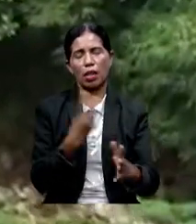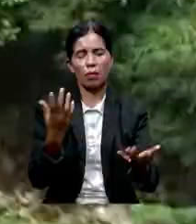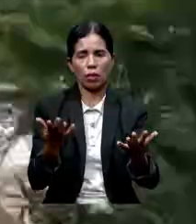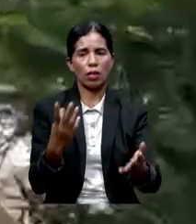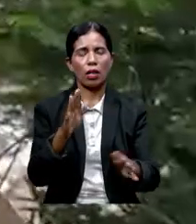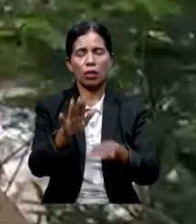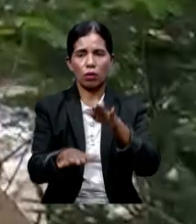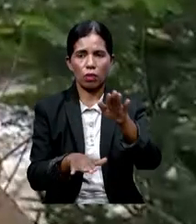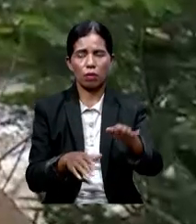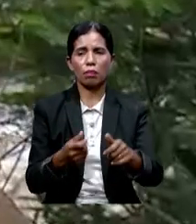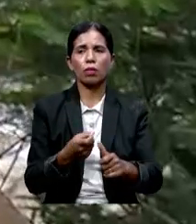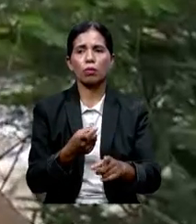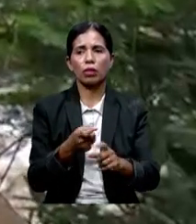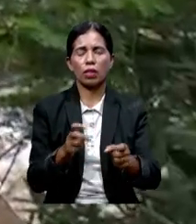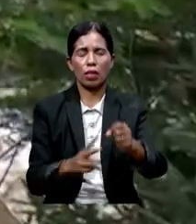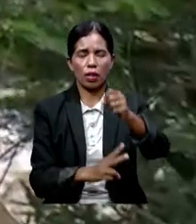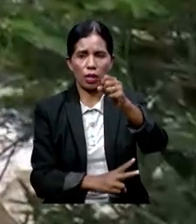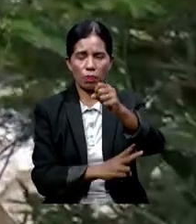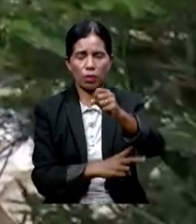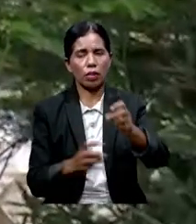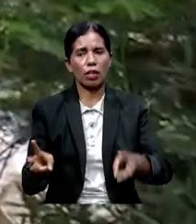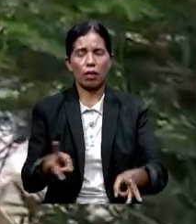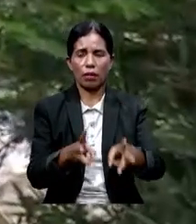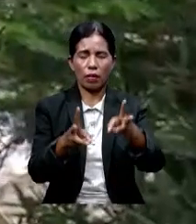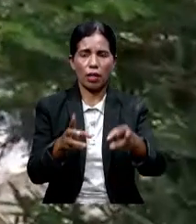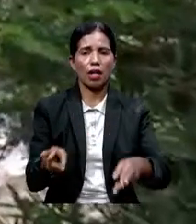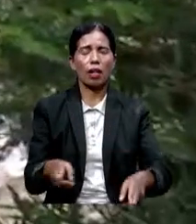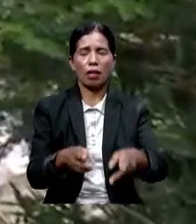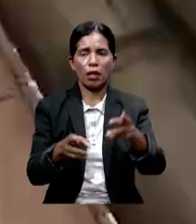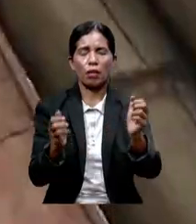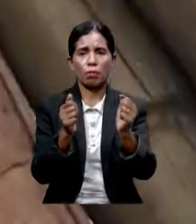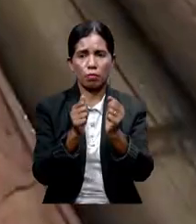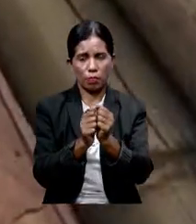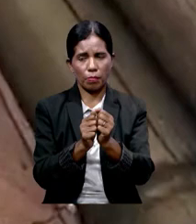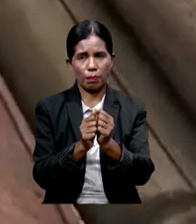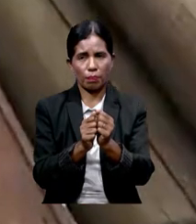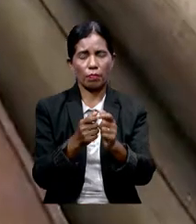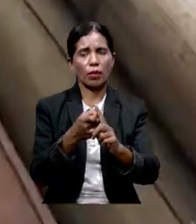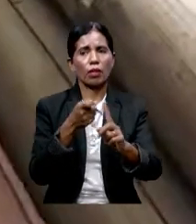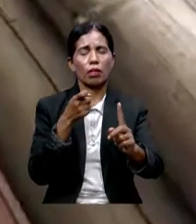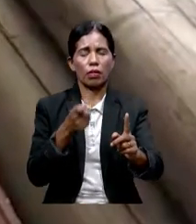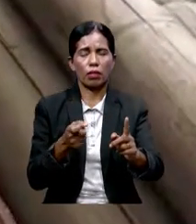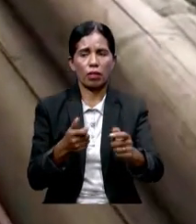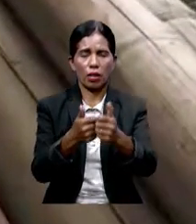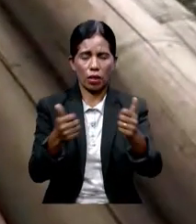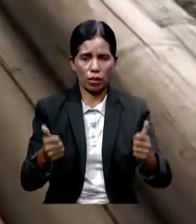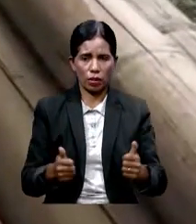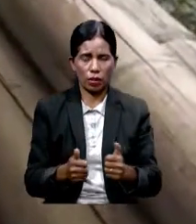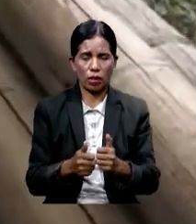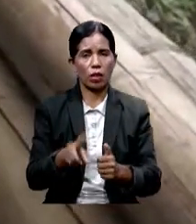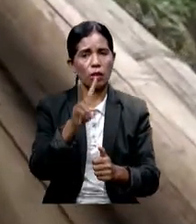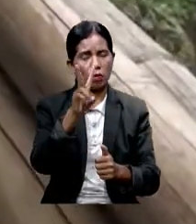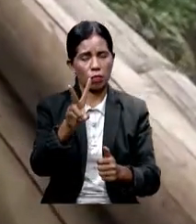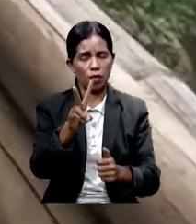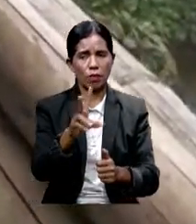tidak atan esan. Populasau nebe rutina asesu ba ponti au ne hamutuk rihunat husi aldea Sabagulau